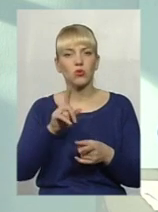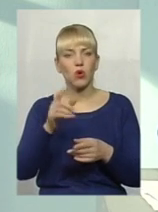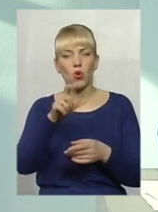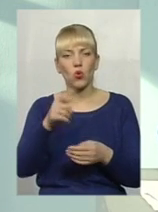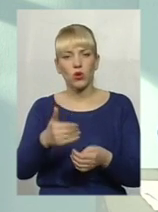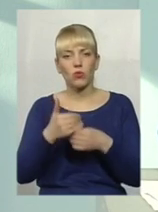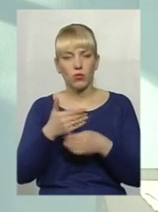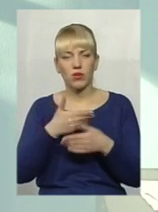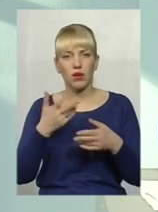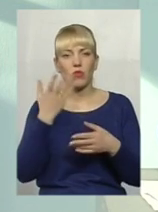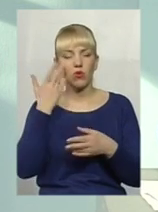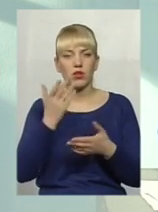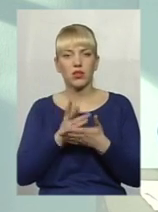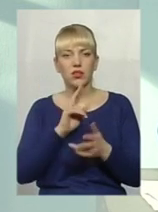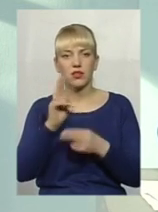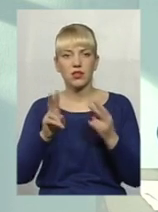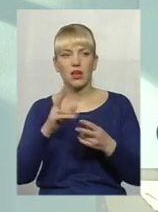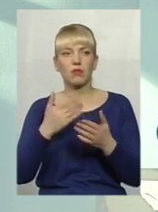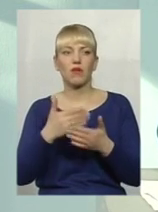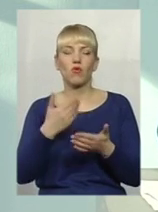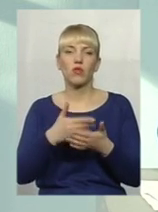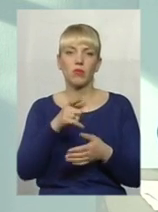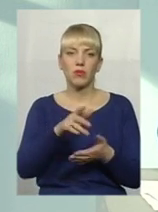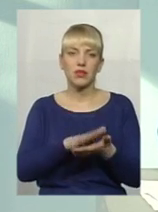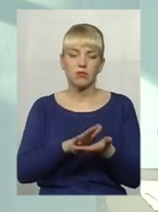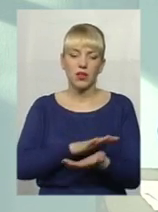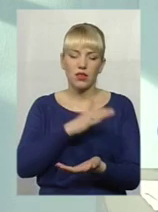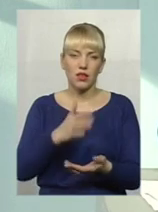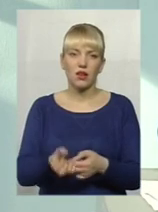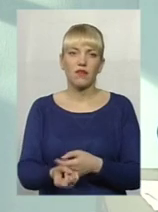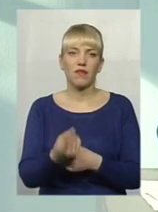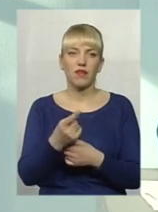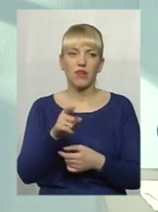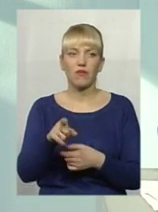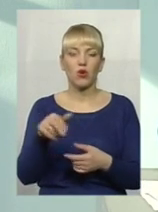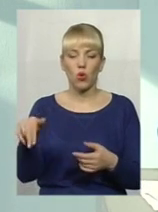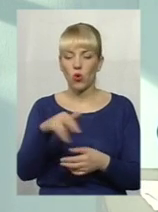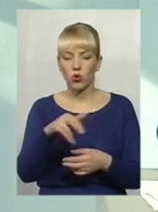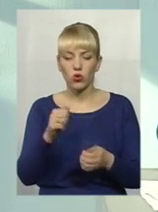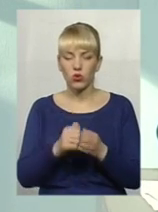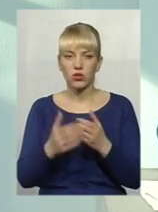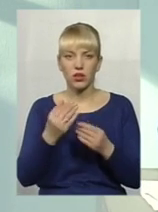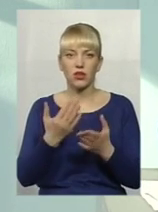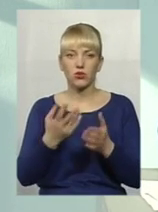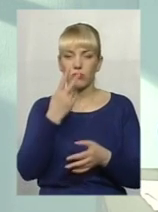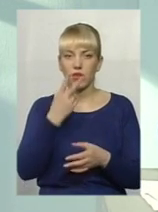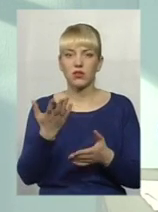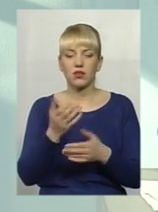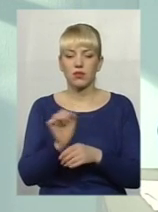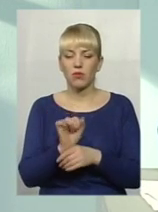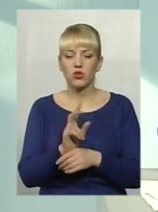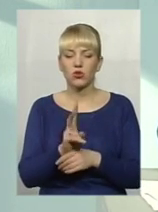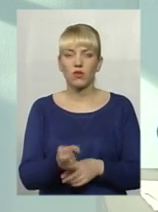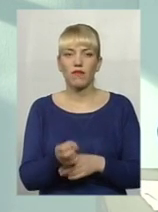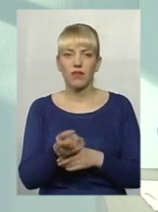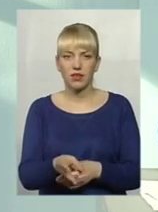коли приходять скарги, і люди скаржаться, що от там смітник виявили. Ми просимо, ви там проходите кожен день. Якщо ви бачите яку машину, яка